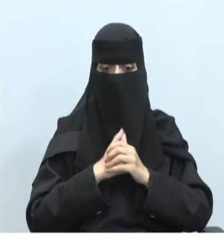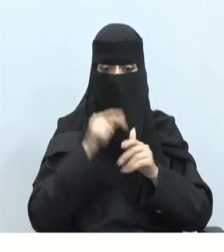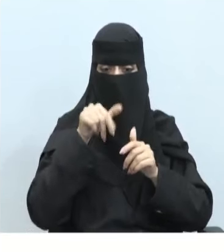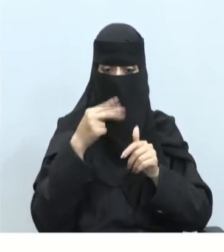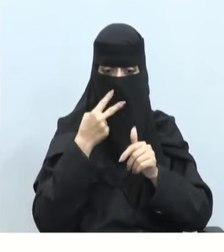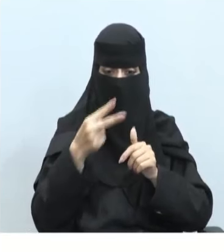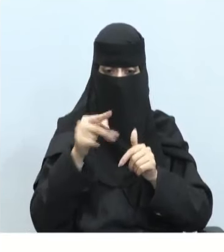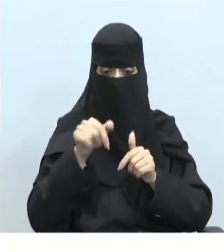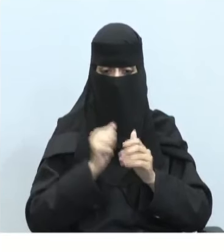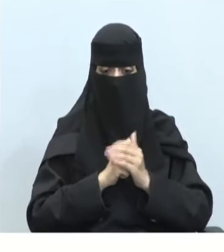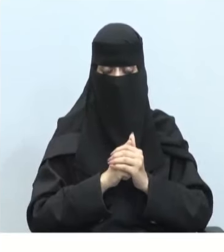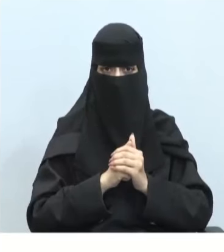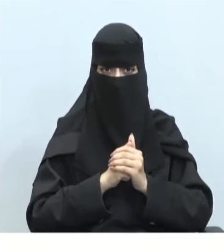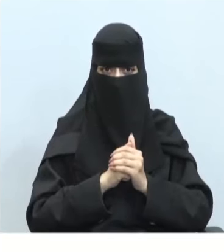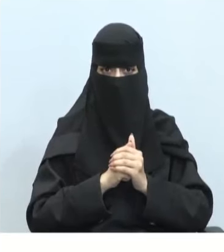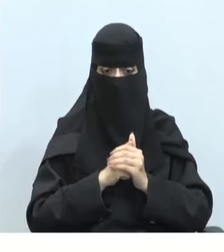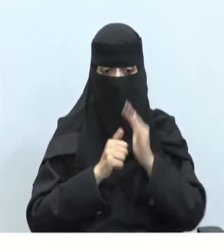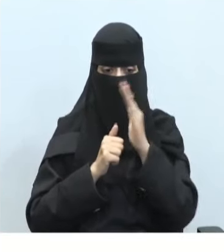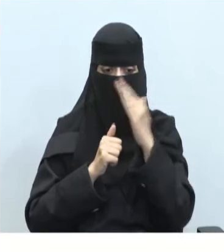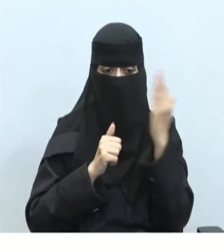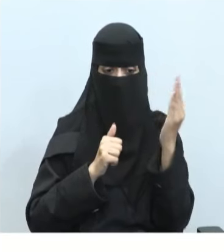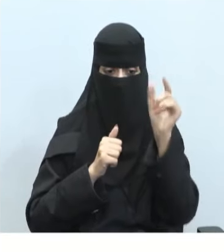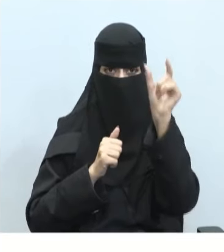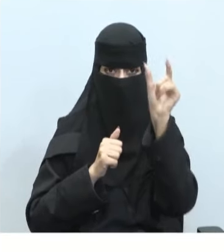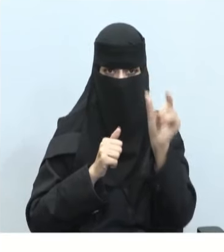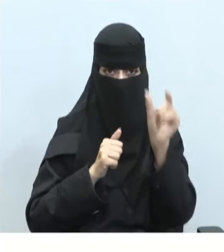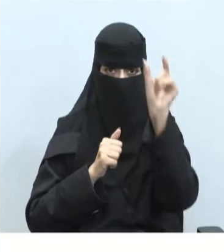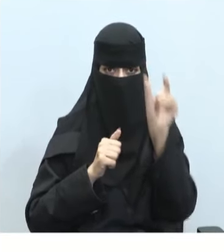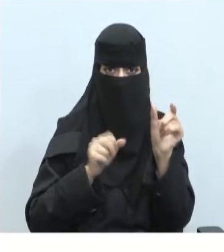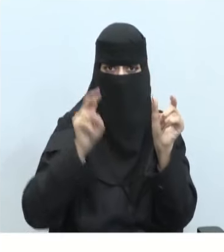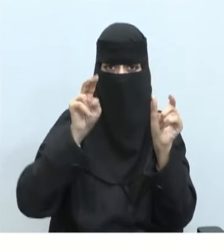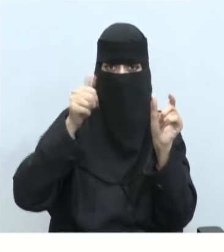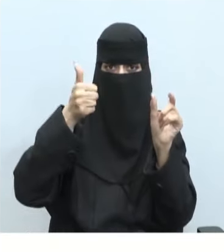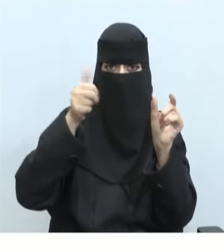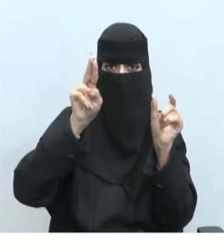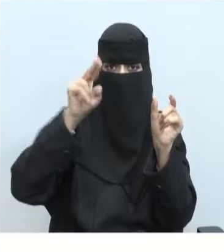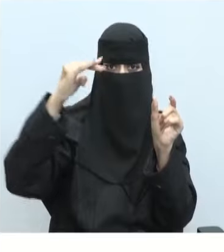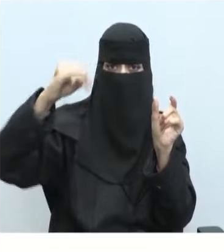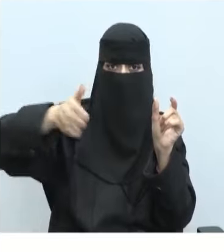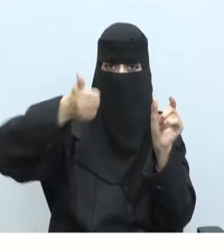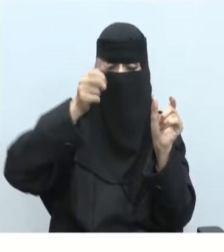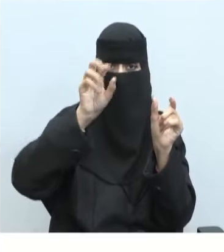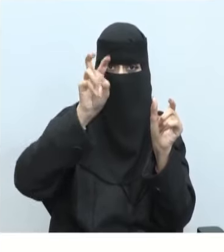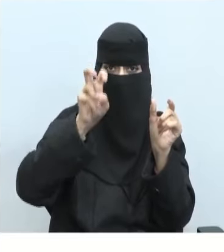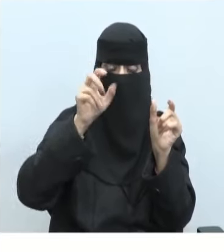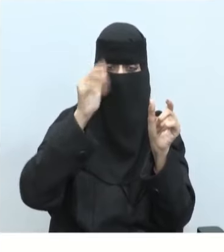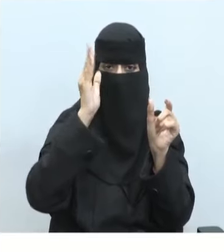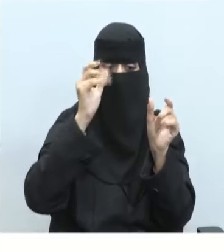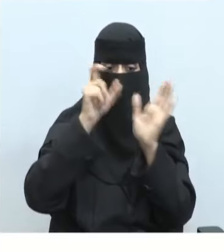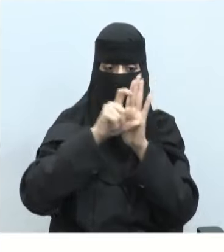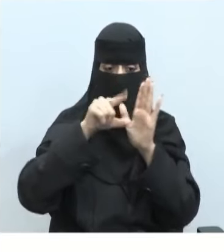تلاحظ في يسار الشاشه يوجد كلمه اتجاه النص انقر عليها عده مرات لتعديل اتجاه النص